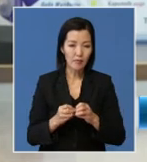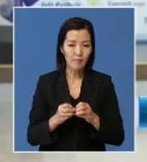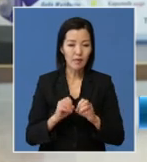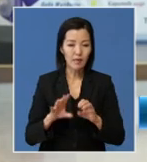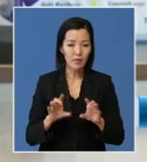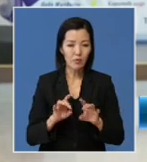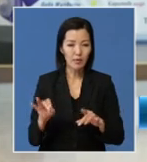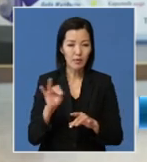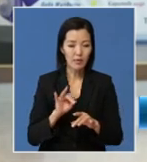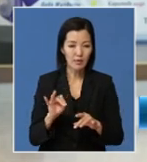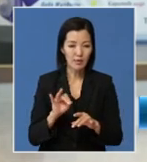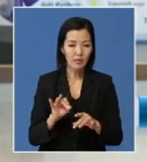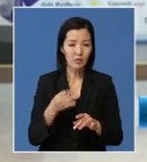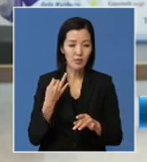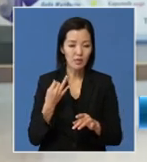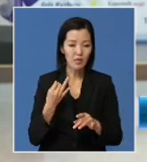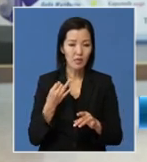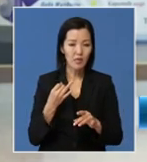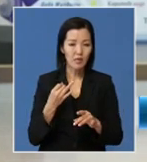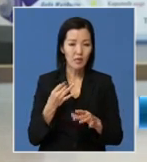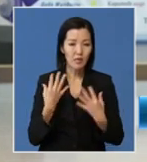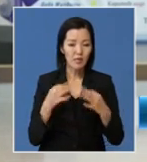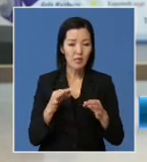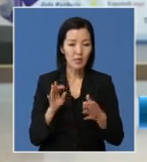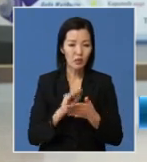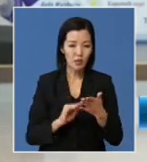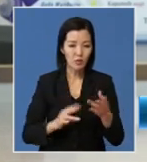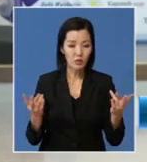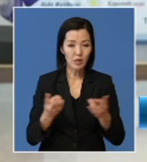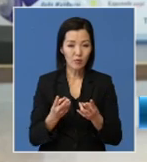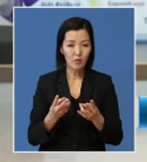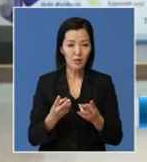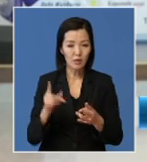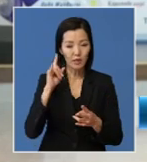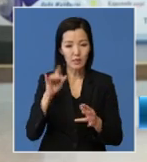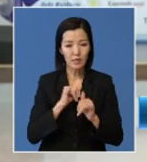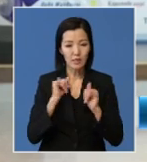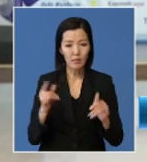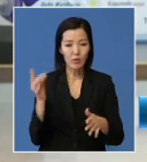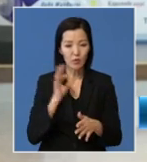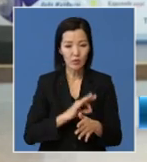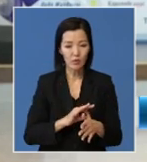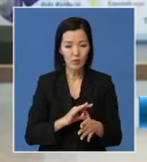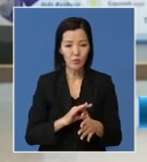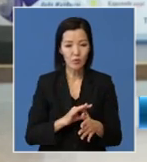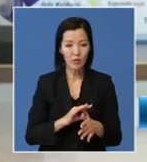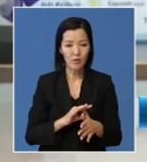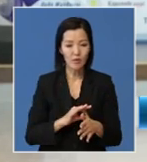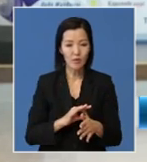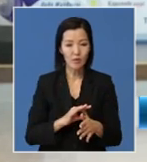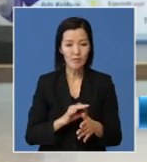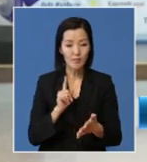шығу жолдарында көрсету болатын. Бұл біздің Қазақстанның дамуына үлес қосуға жаңағы мүдделі